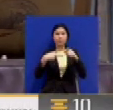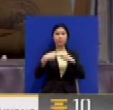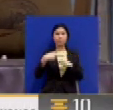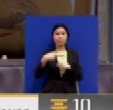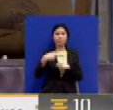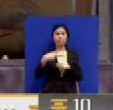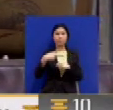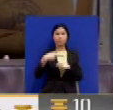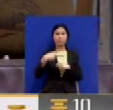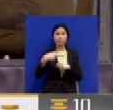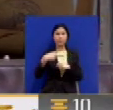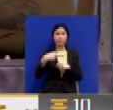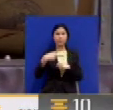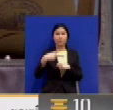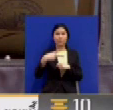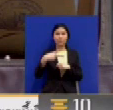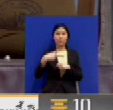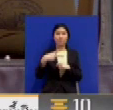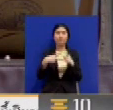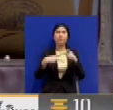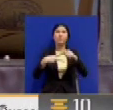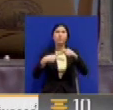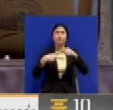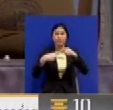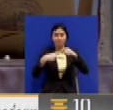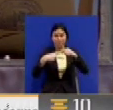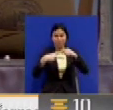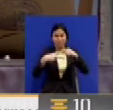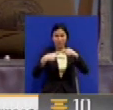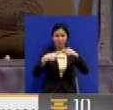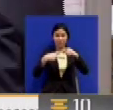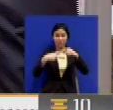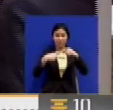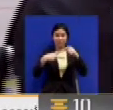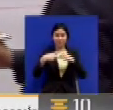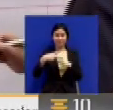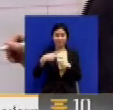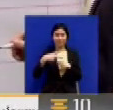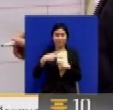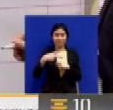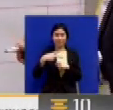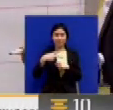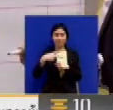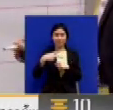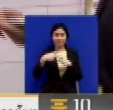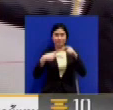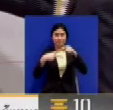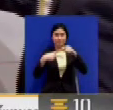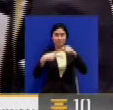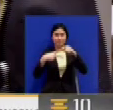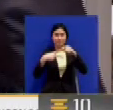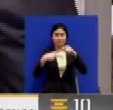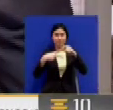าบอกว่าจะหนุนเราก่อนต้องนับหนุนเราก่อนแต่ภูมิใจไทยกับประชาธิปัตย์เขาแท็กทีมันบอกว่าถ้าจะให้นับหนุนคุณก็สวงก็ค